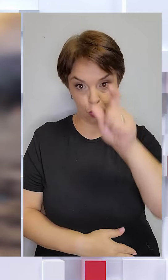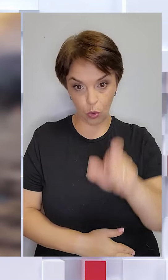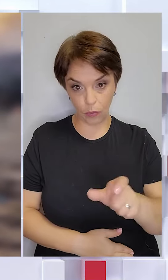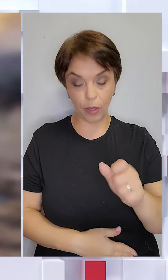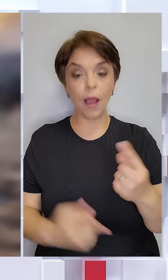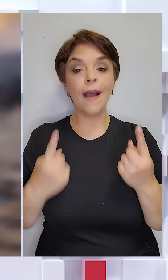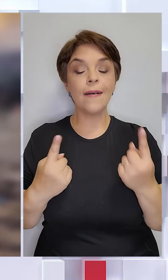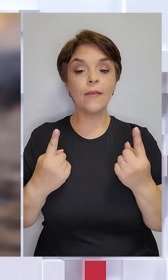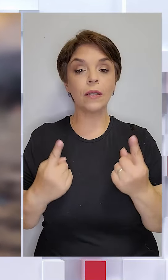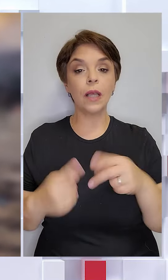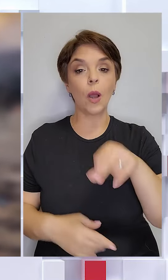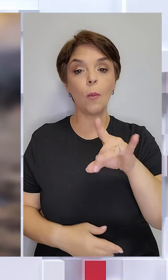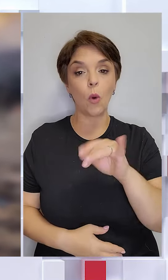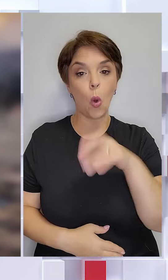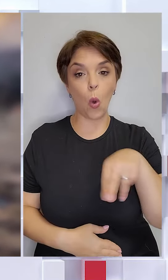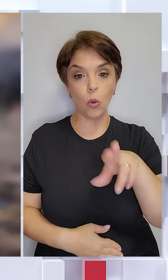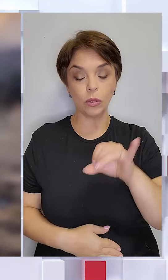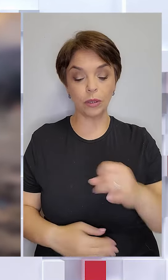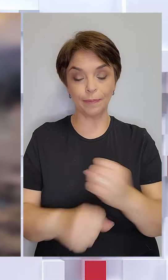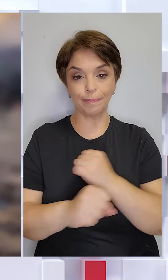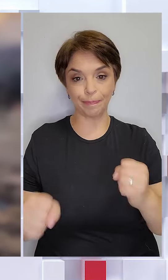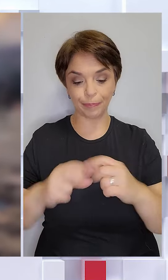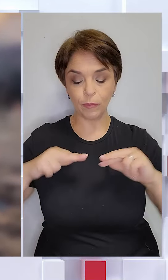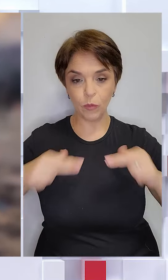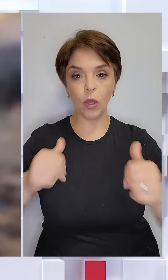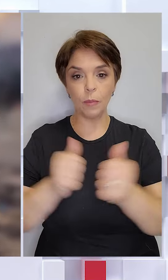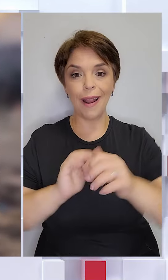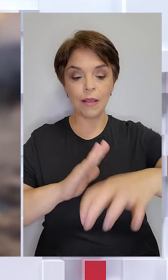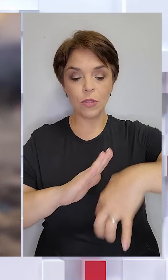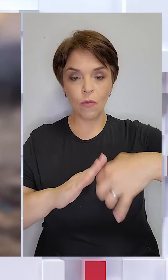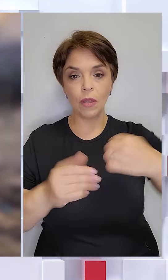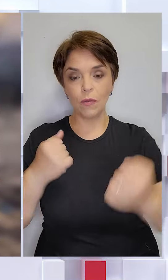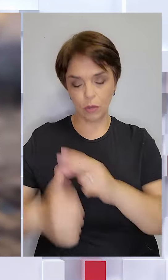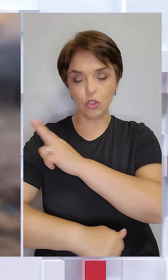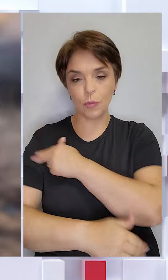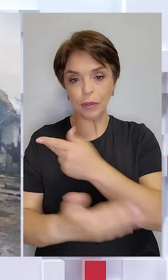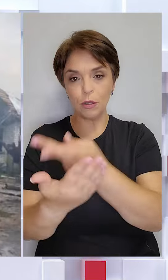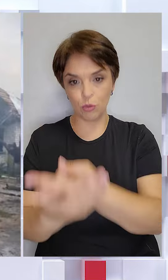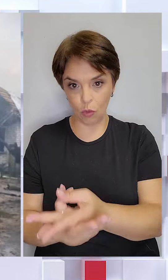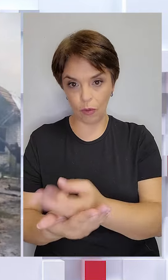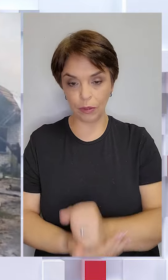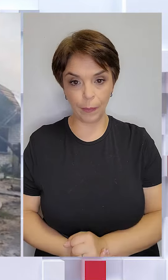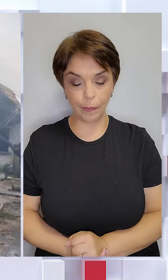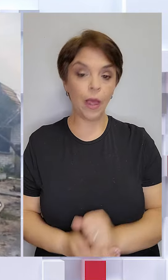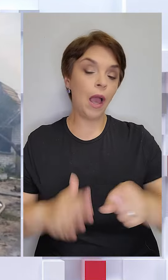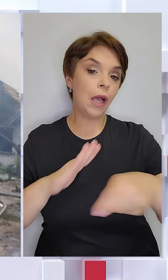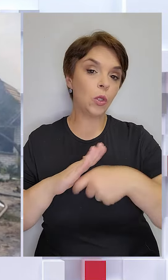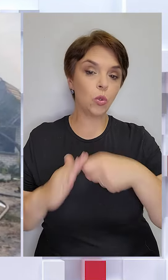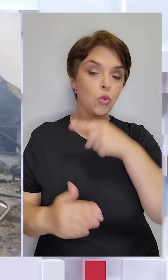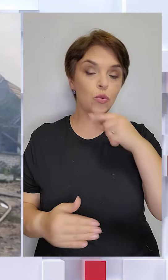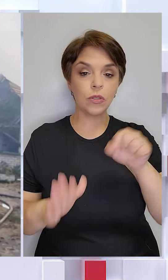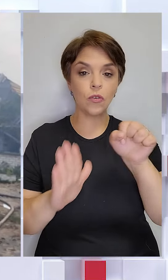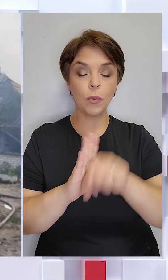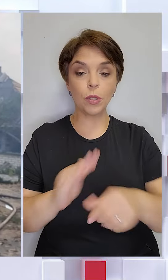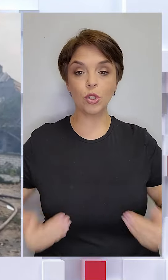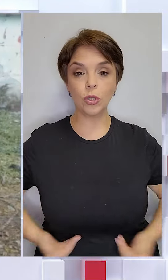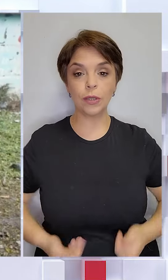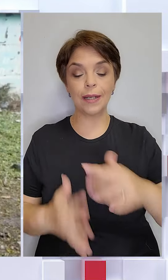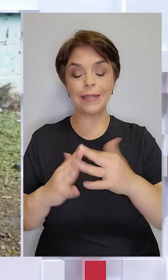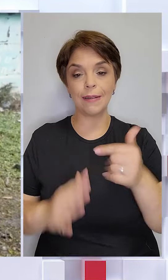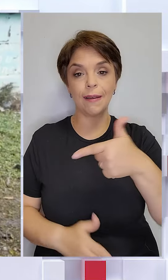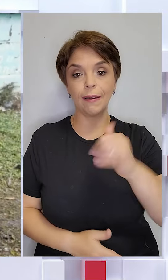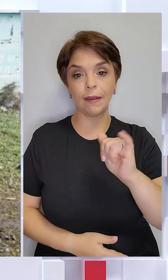У Великих Проходах дрон вибухнув біля екскаватора, водій шпиталізований. На Донеччині росіяни вбили жителя